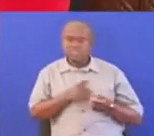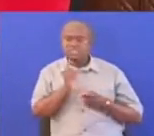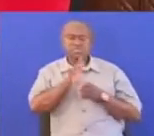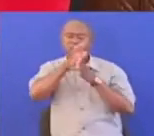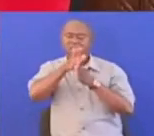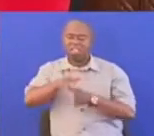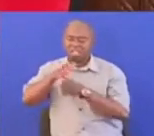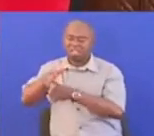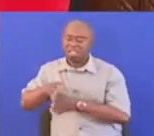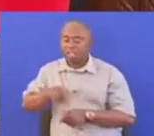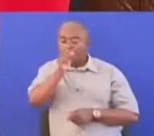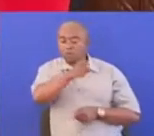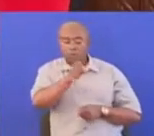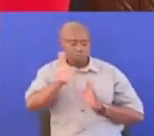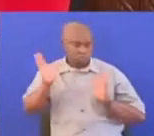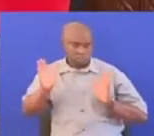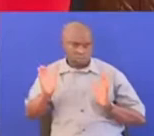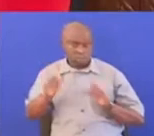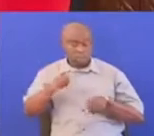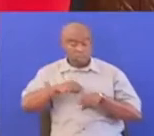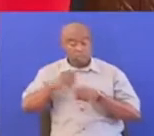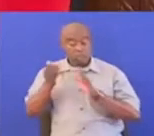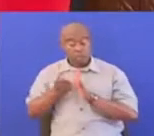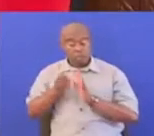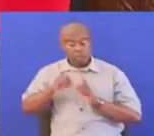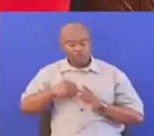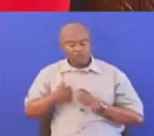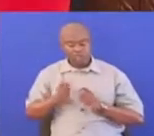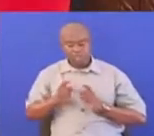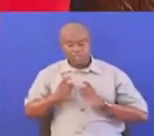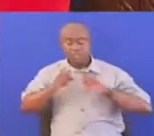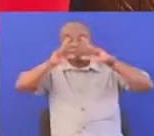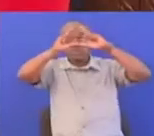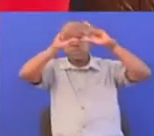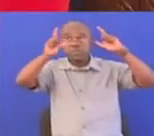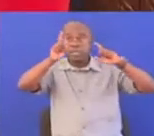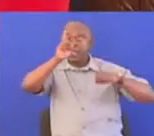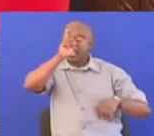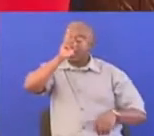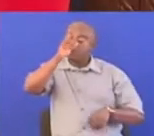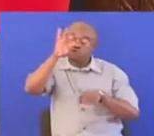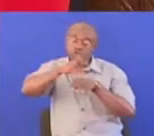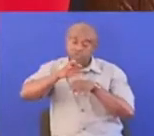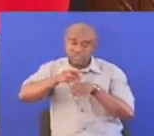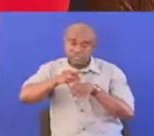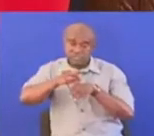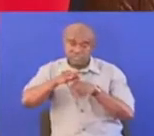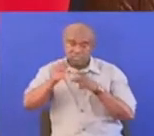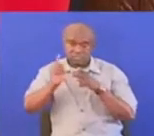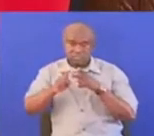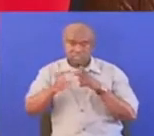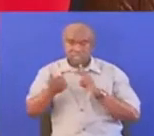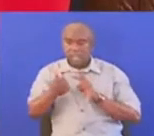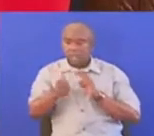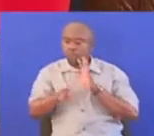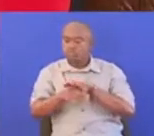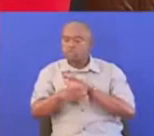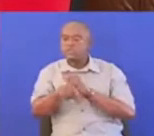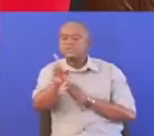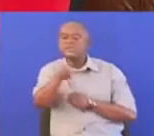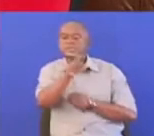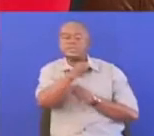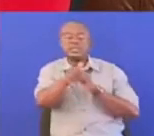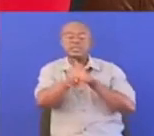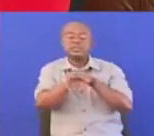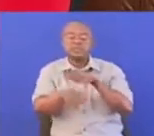kwa wananchi. Wanapoenda kuomba vibali vya kwenda kutundika mizinga au wanapoenda kuomba vibali vya kwenda